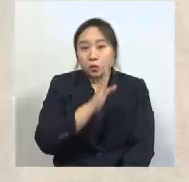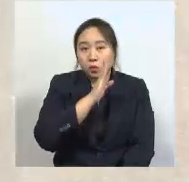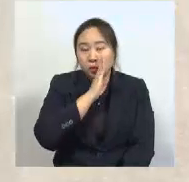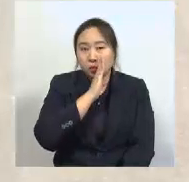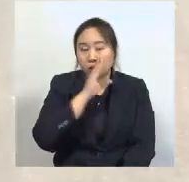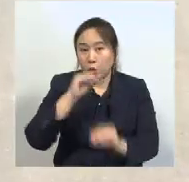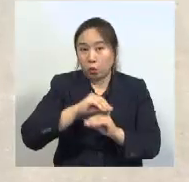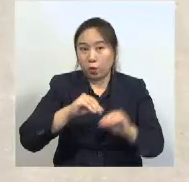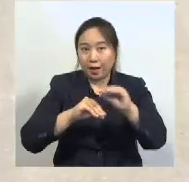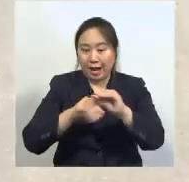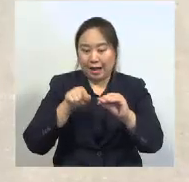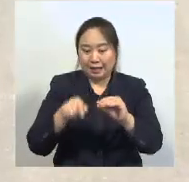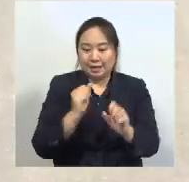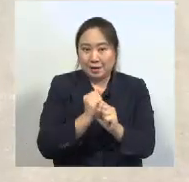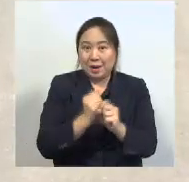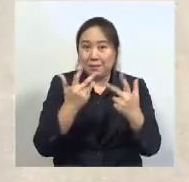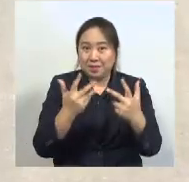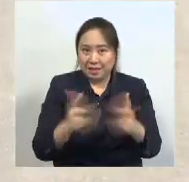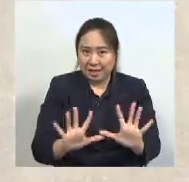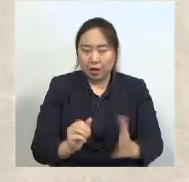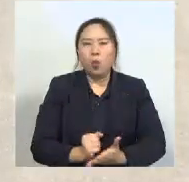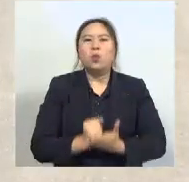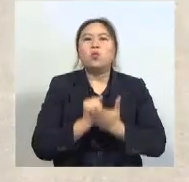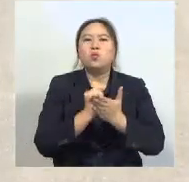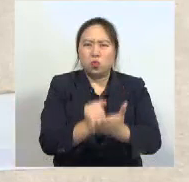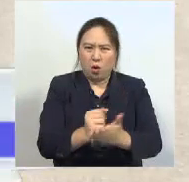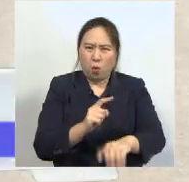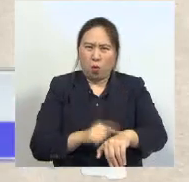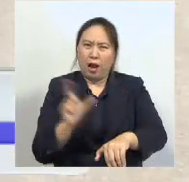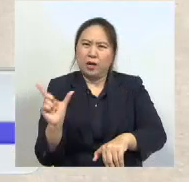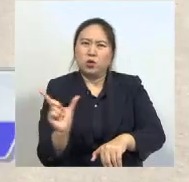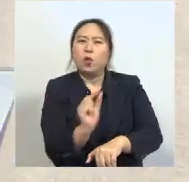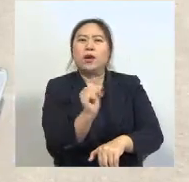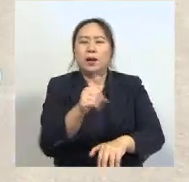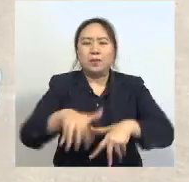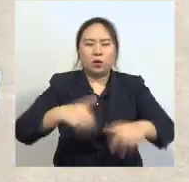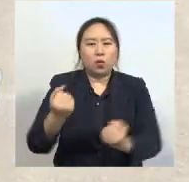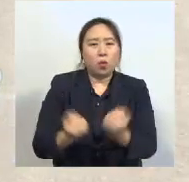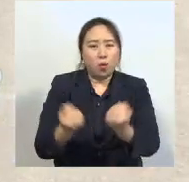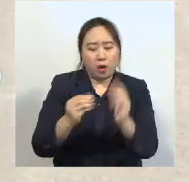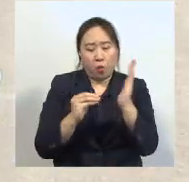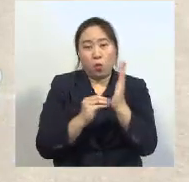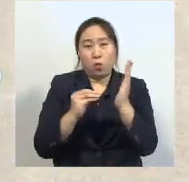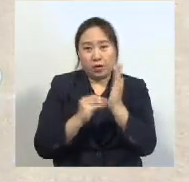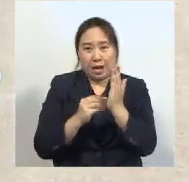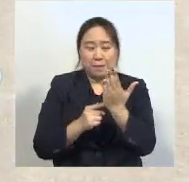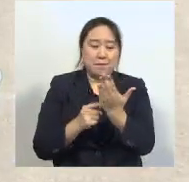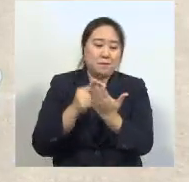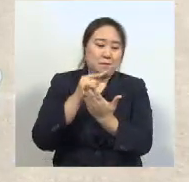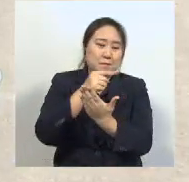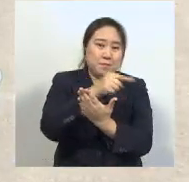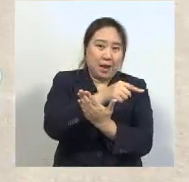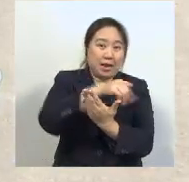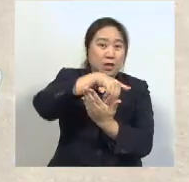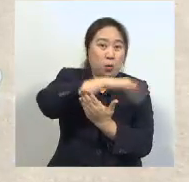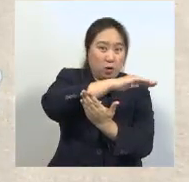ครงการก่อสร้างแล้วเสร็จนะคะก็จะช่วยร่นระยะเวลาในการเดินทางของประชาชนนะคะจากกรุงเทพมหานครไปยังฝั่งภา